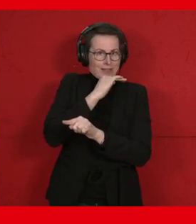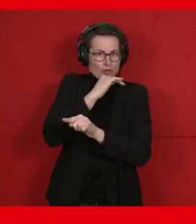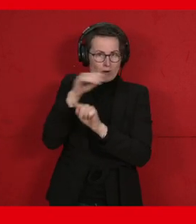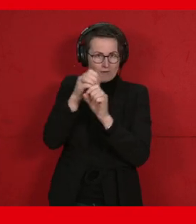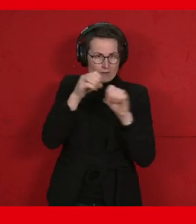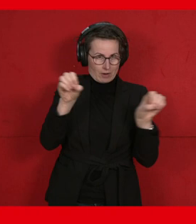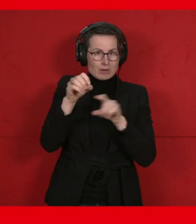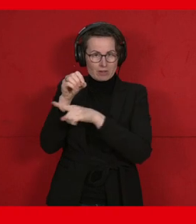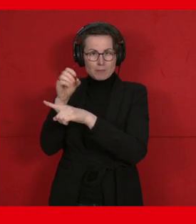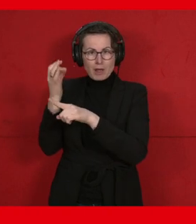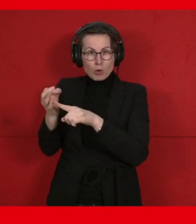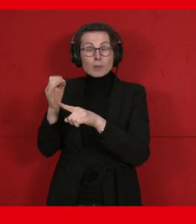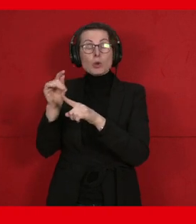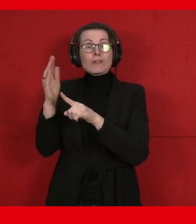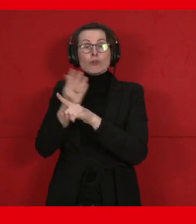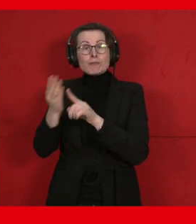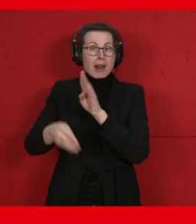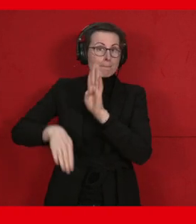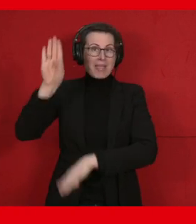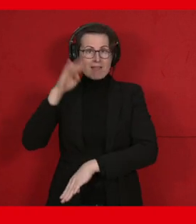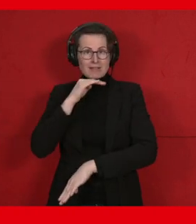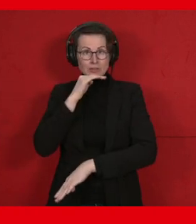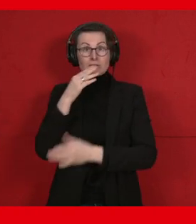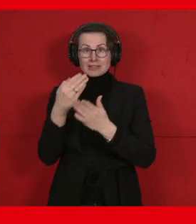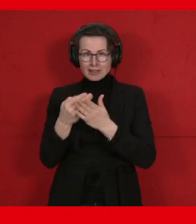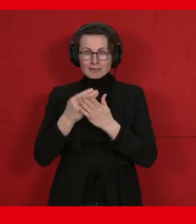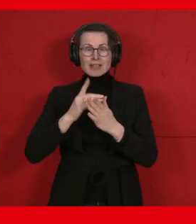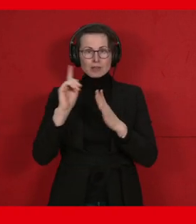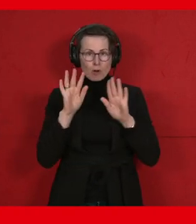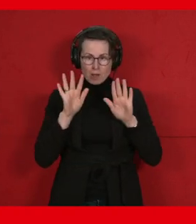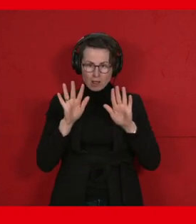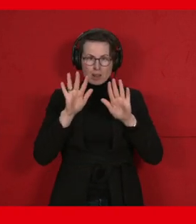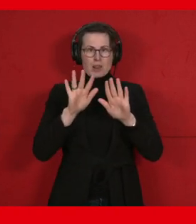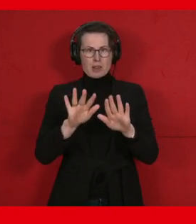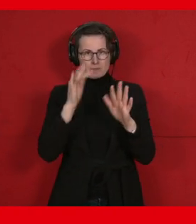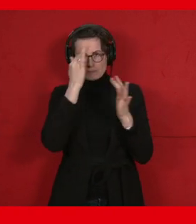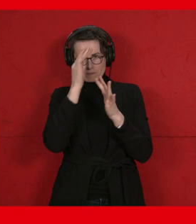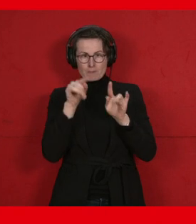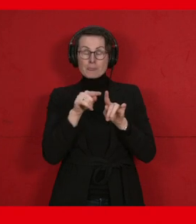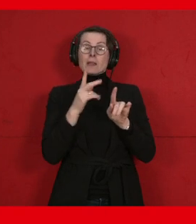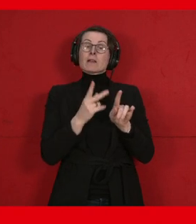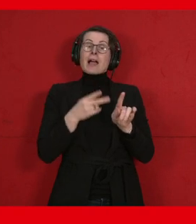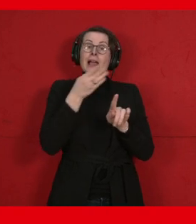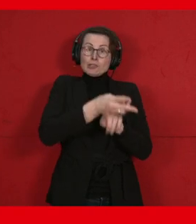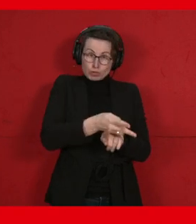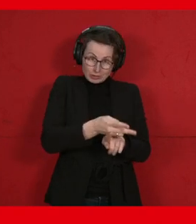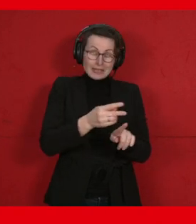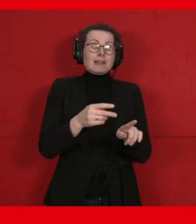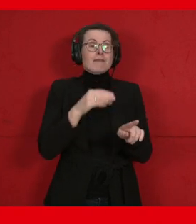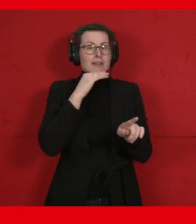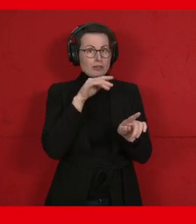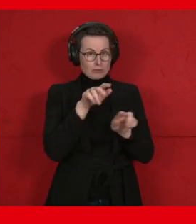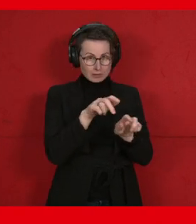Strommenge 5-mal so viel Wasserstoff herstellen. Und deswegen plädiere ich auch wirklich nochmal jetzt ganz besonders für den Einstieg in die Wasserstoffwirtschaft, dass